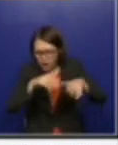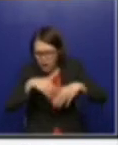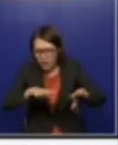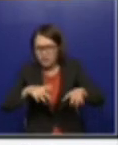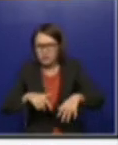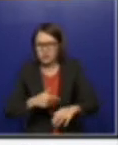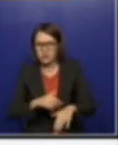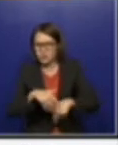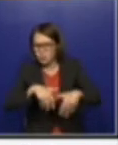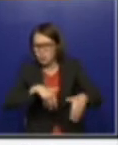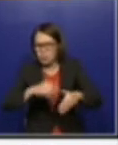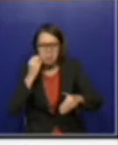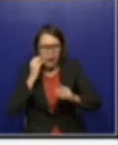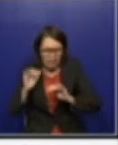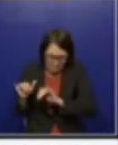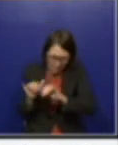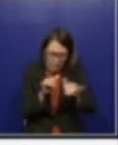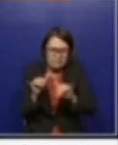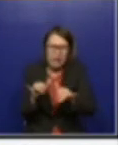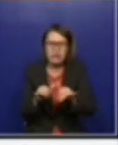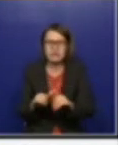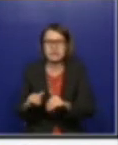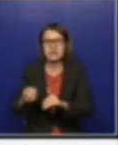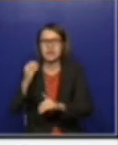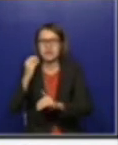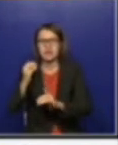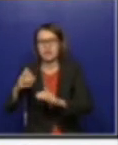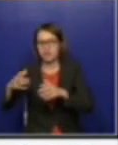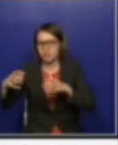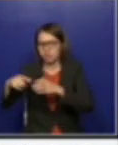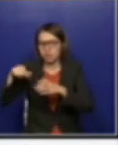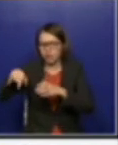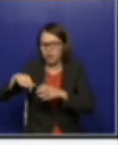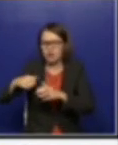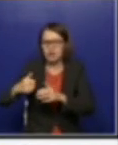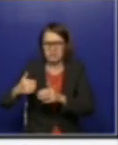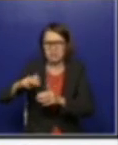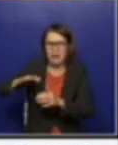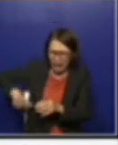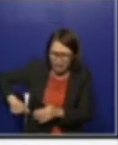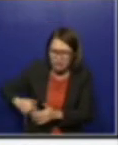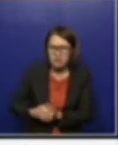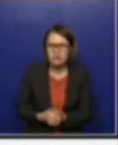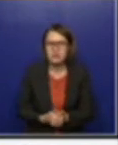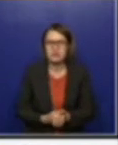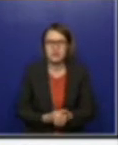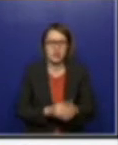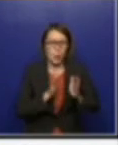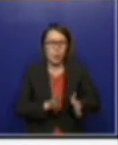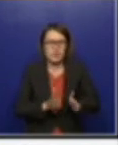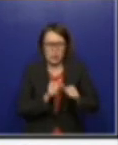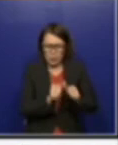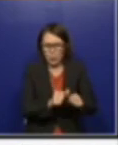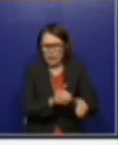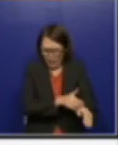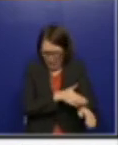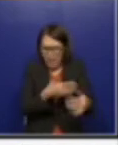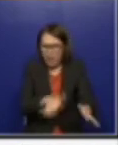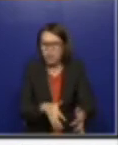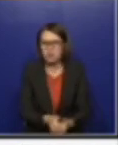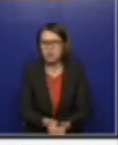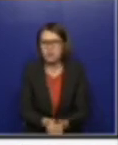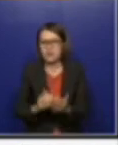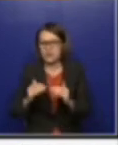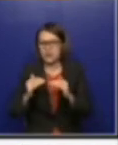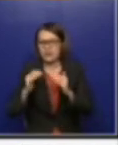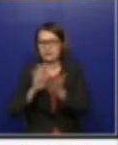านอุทยานเกิดที่หลังด้วยแล้วออกกฎหมายเอาเปรียบชาวบ้านบอกว่าที่มีเอกสารสิทธิ์ไม่รวมเป็นอุทยาน